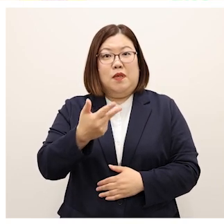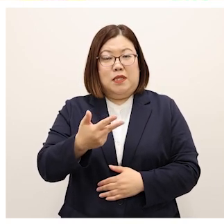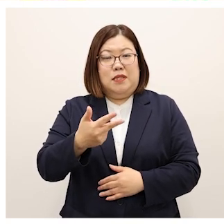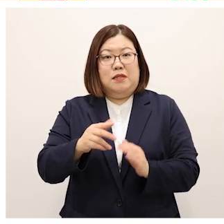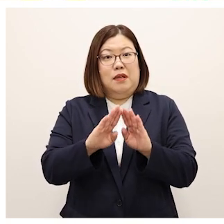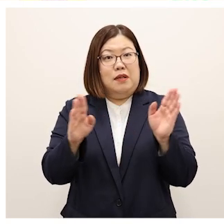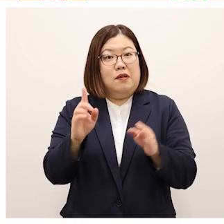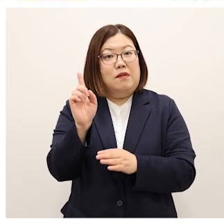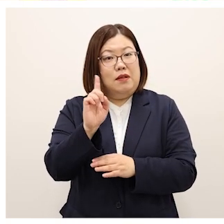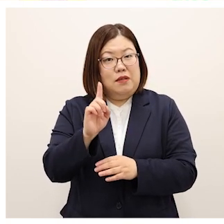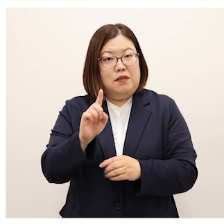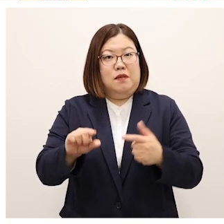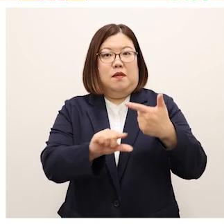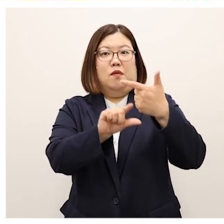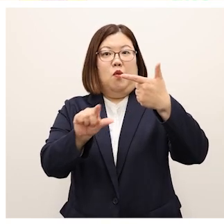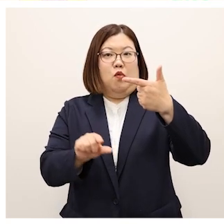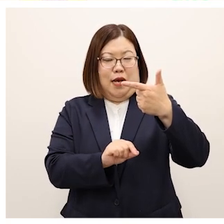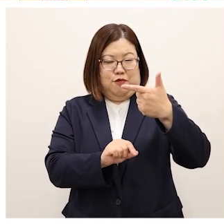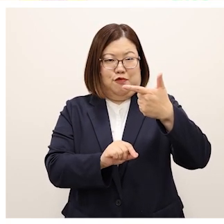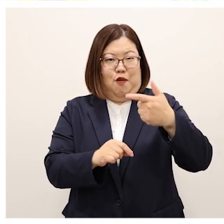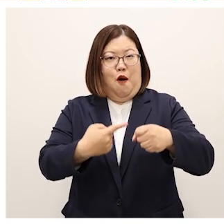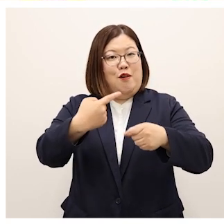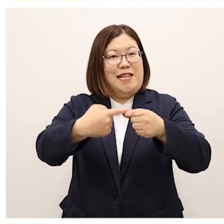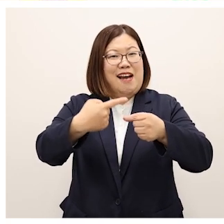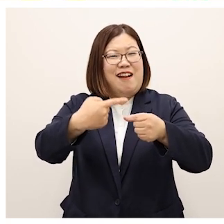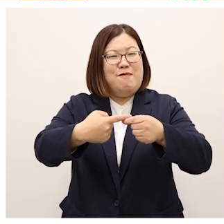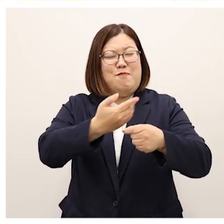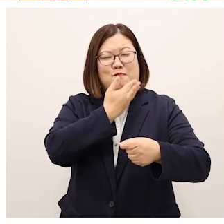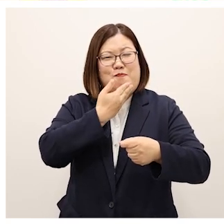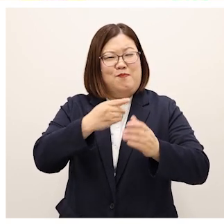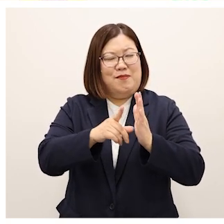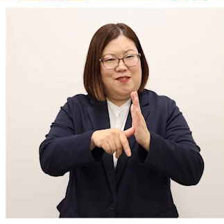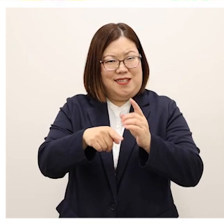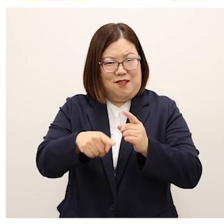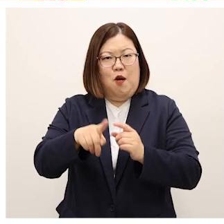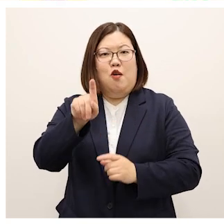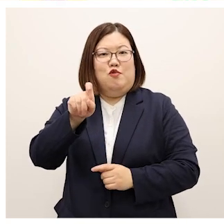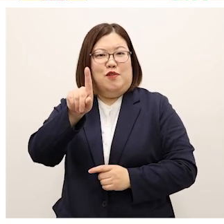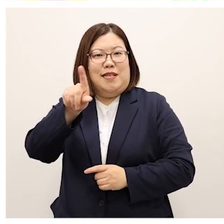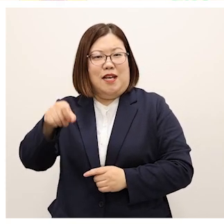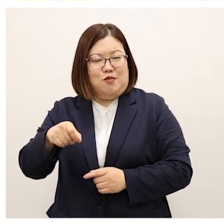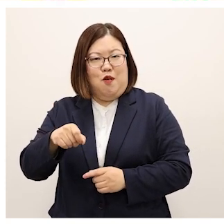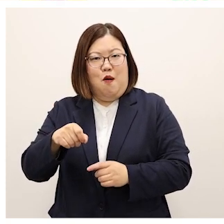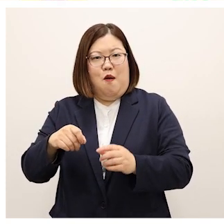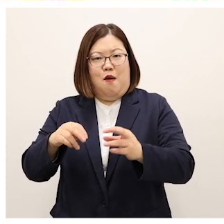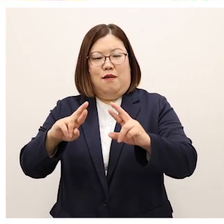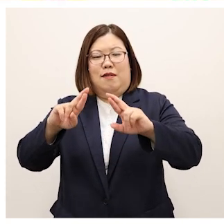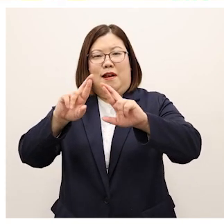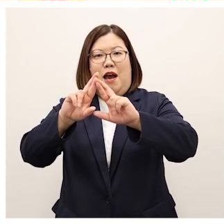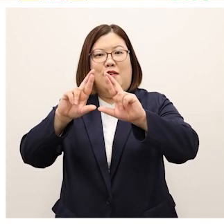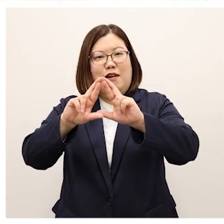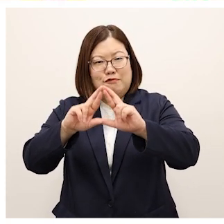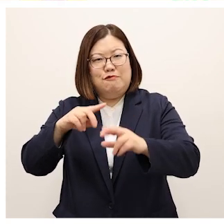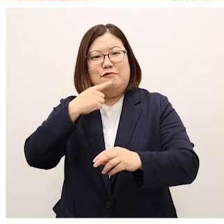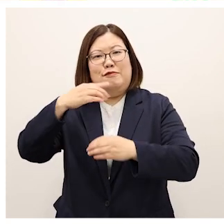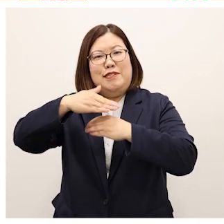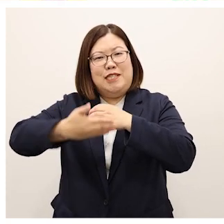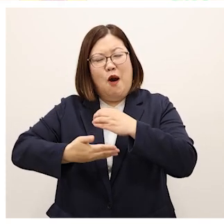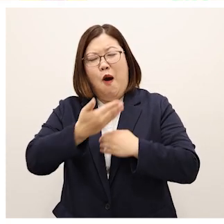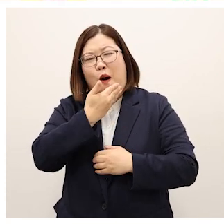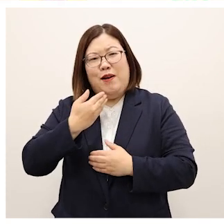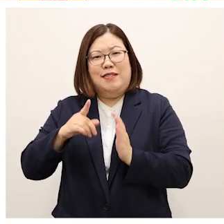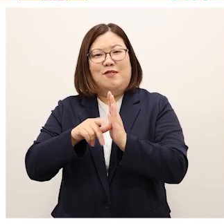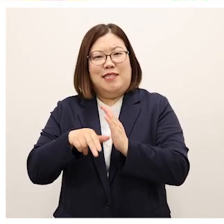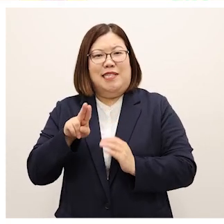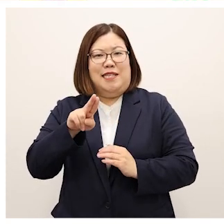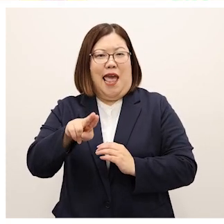本市におきましては、毎年6月のさくらんぼの時期と11月のラクダンスやリンゴの時期に天童